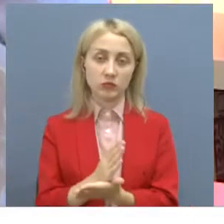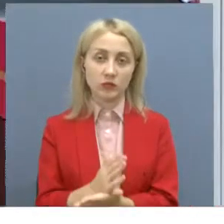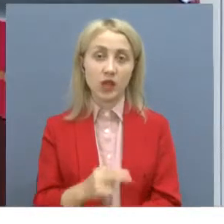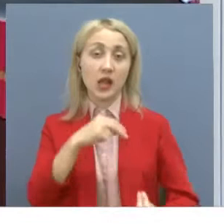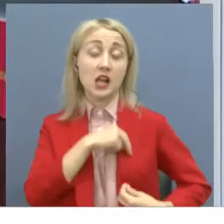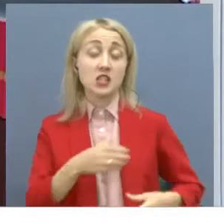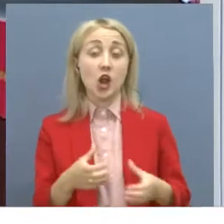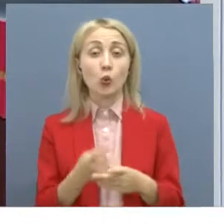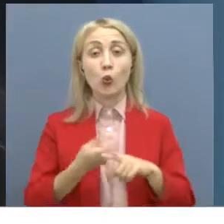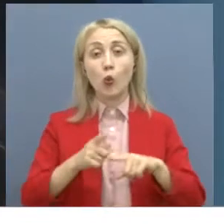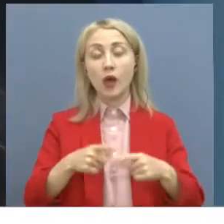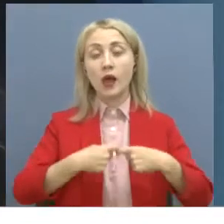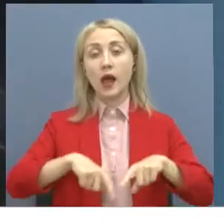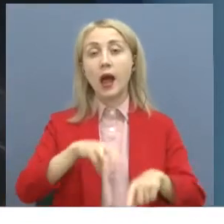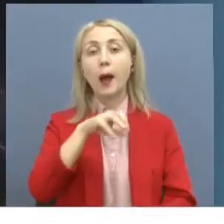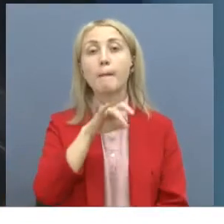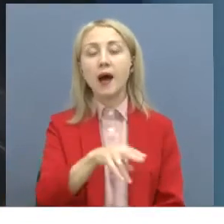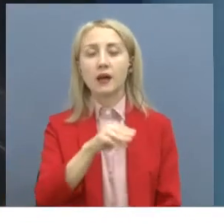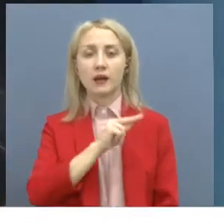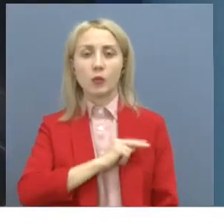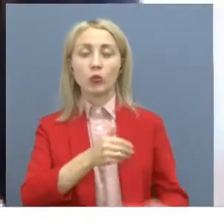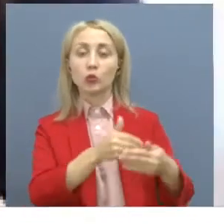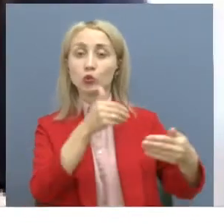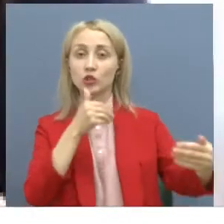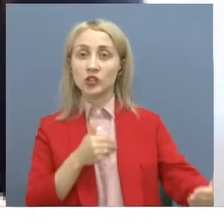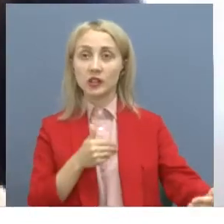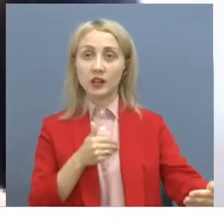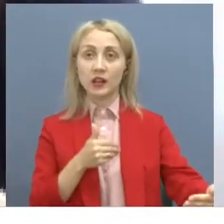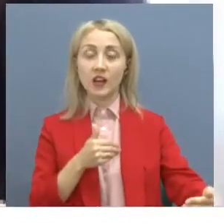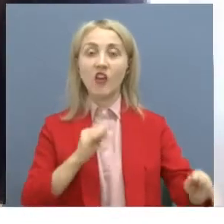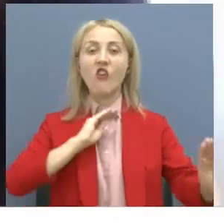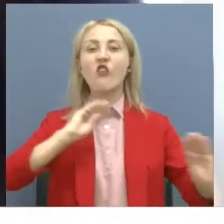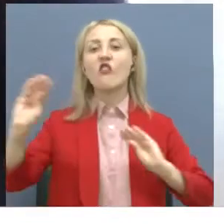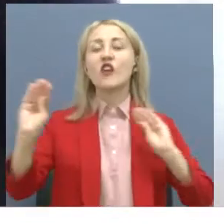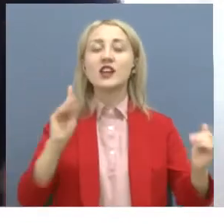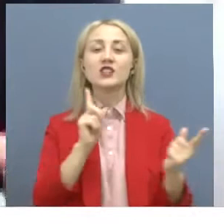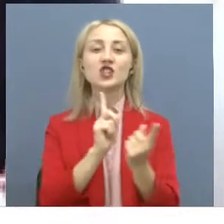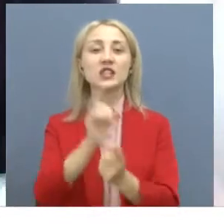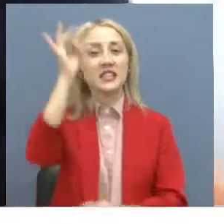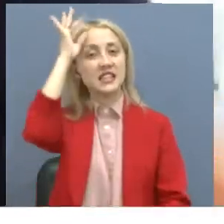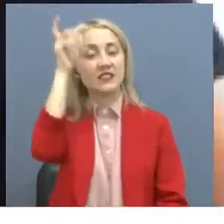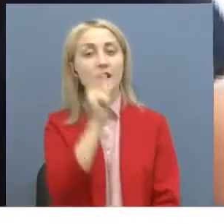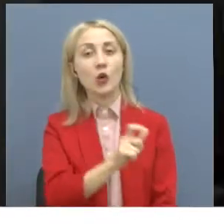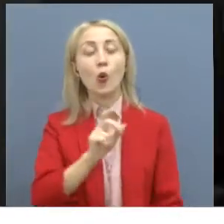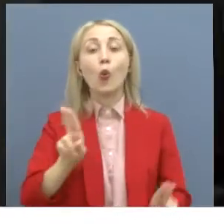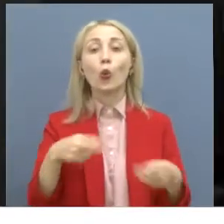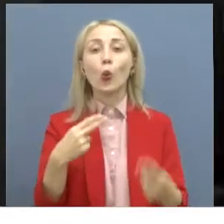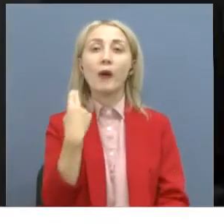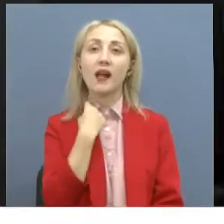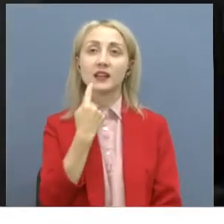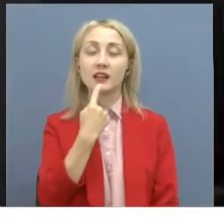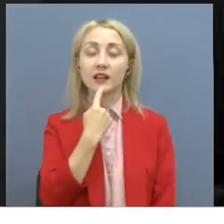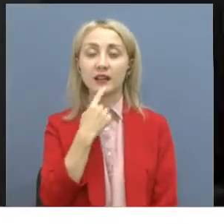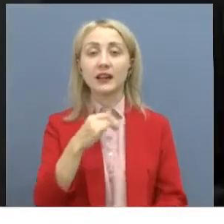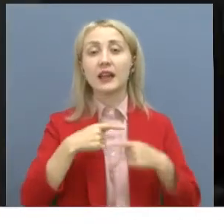істеуде. Маусым айында облыстық кітапхана онлайн режимде 62 іс-шара өткізді. Атап айтқанда көрме, танымал адамдармен